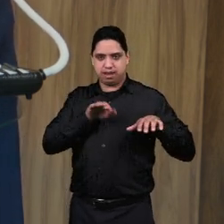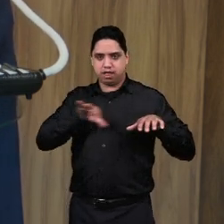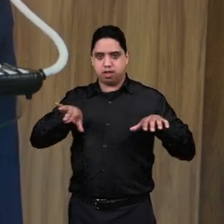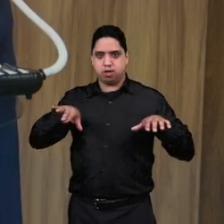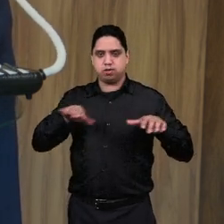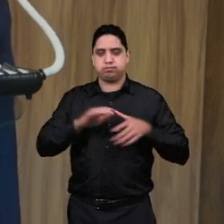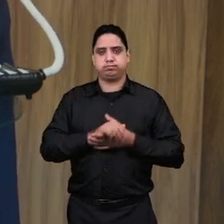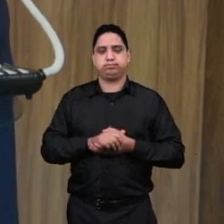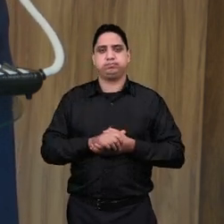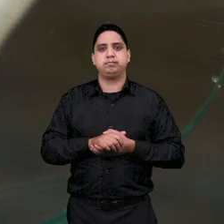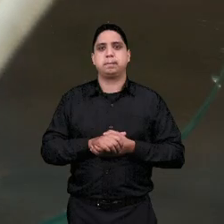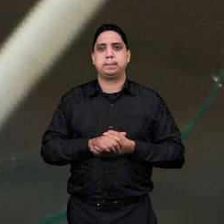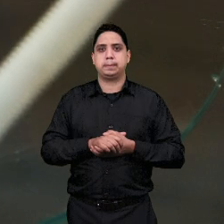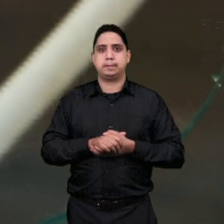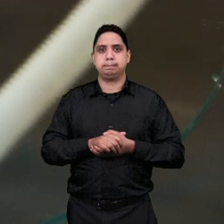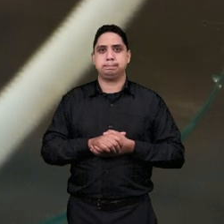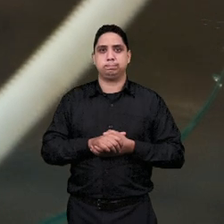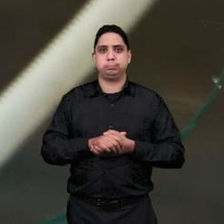majeur.